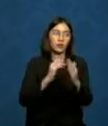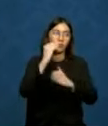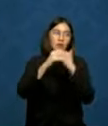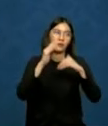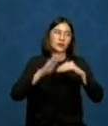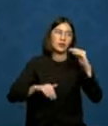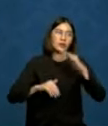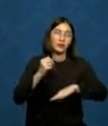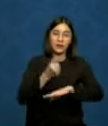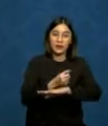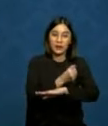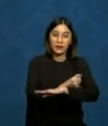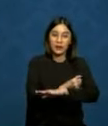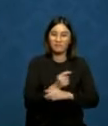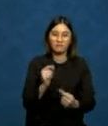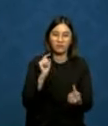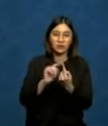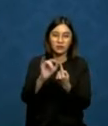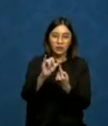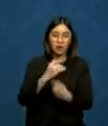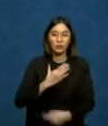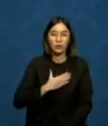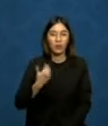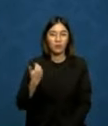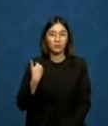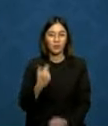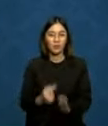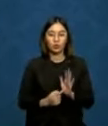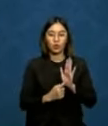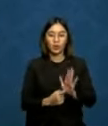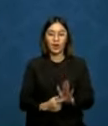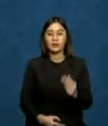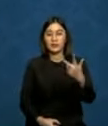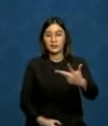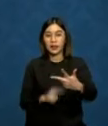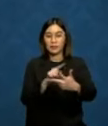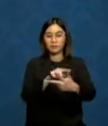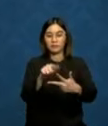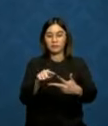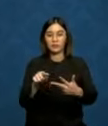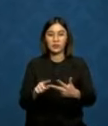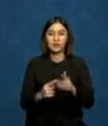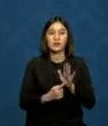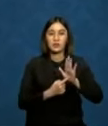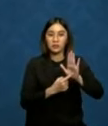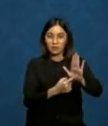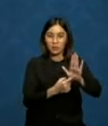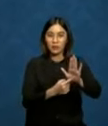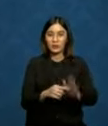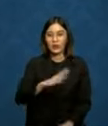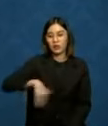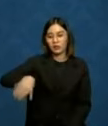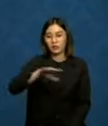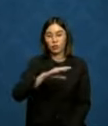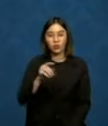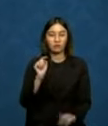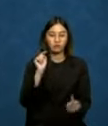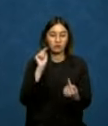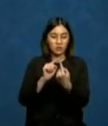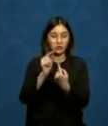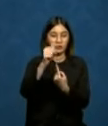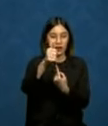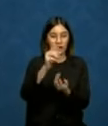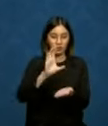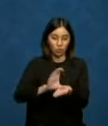ทักษะฝีมือแรงงานผมมีมี 3โมเดลครับในการจะเสนอเพื่อทำให้ทุกคนนั้นสามารถเข้า